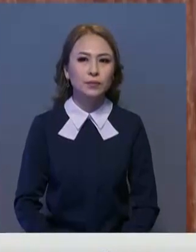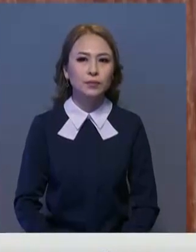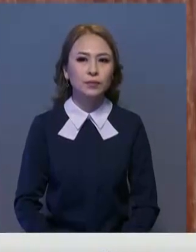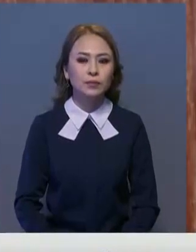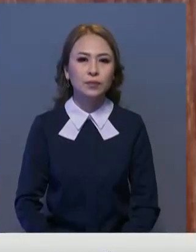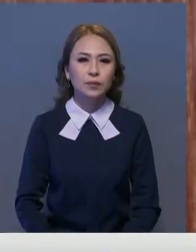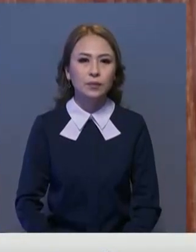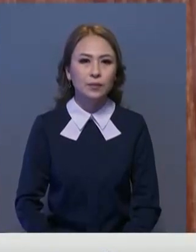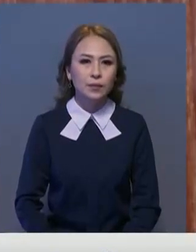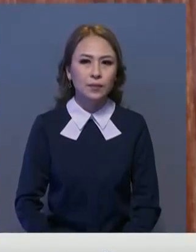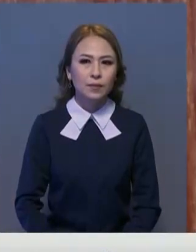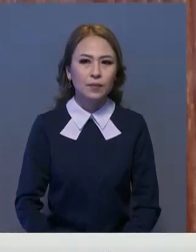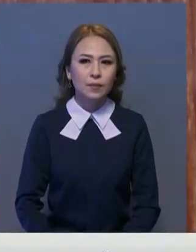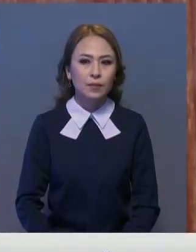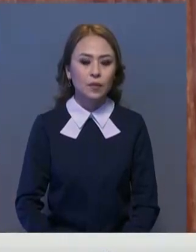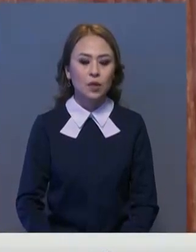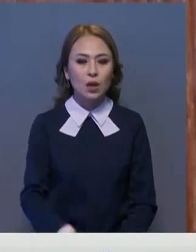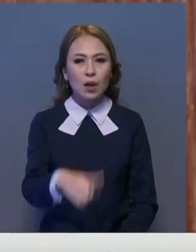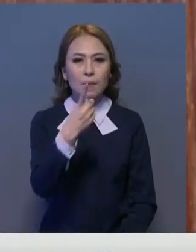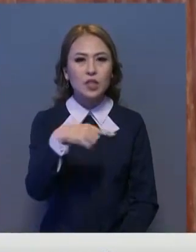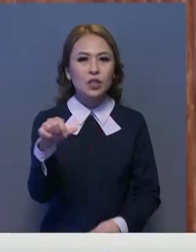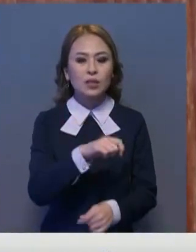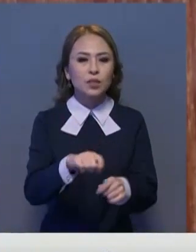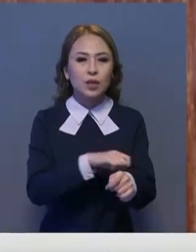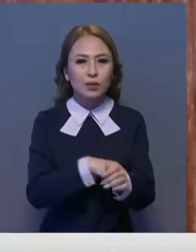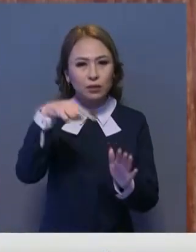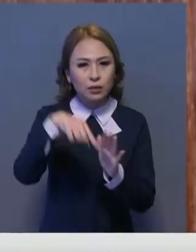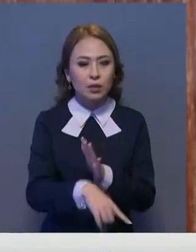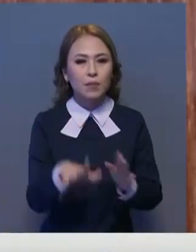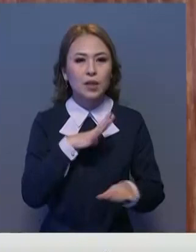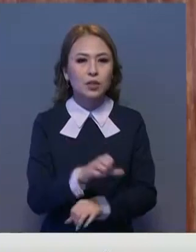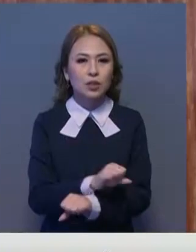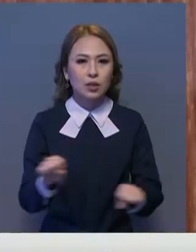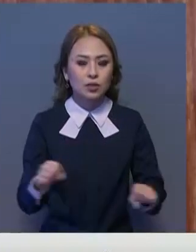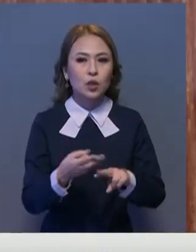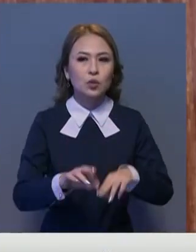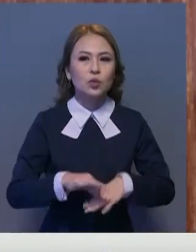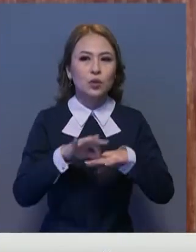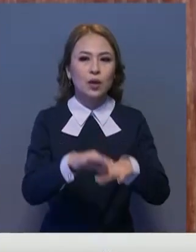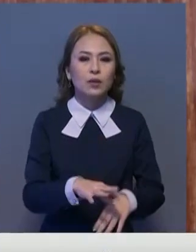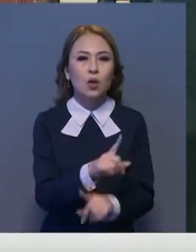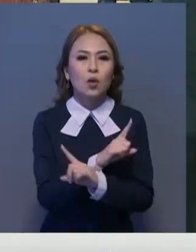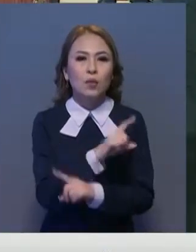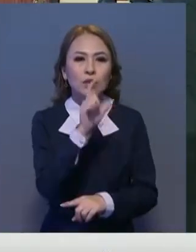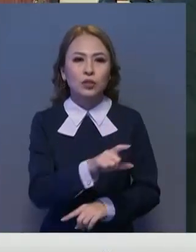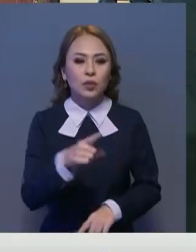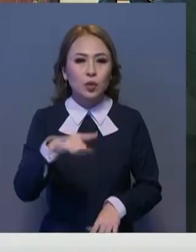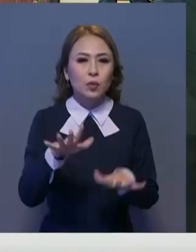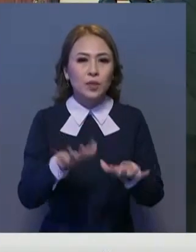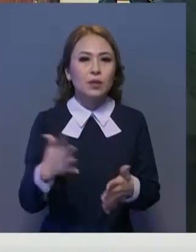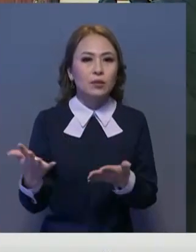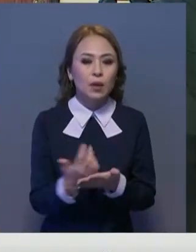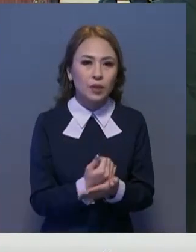На глубине 1,5 километра. 1,5 шақырым тереңдікте жарылыс жұмыстары жүргізілген. Қаза тапқан азаматтарда сол жерден